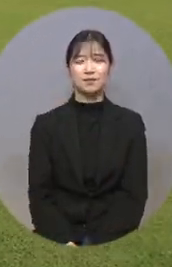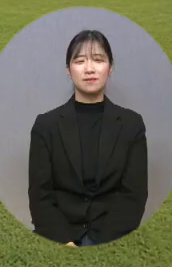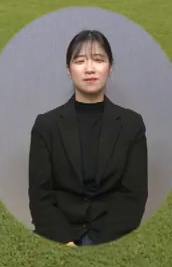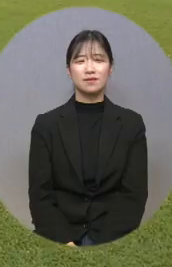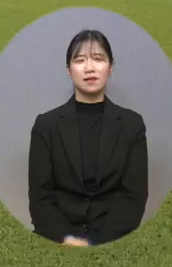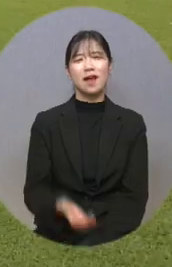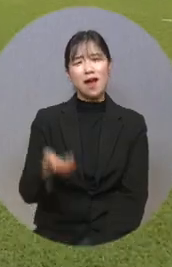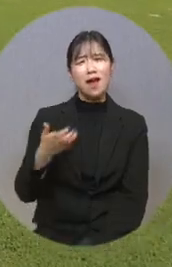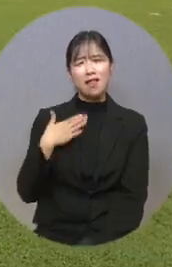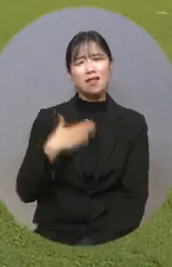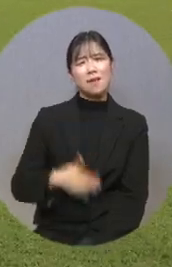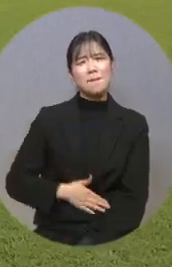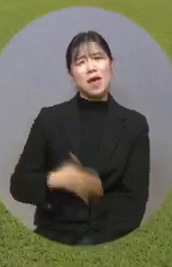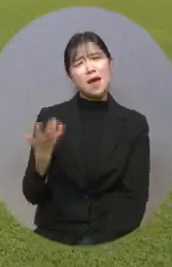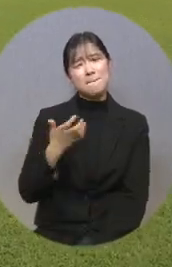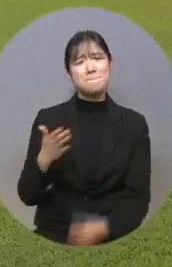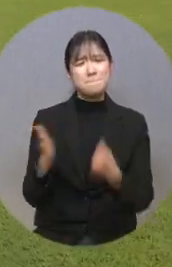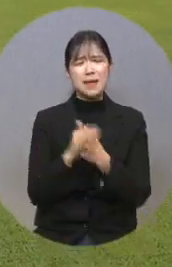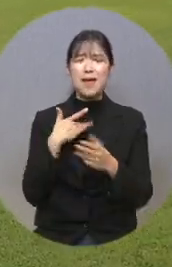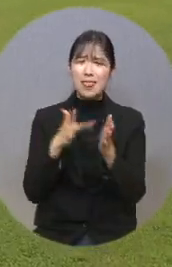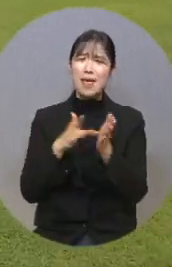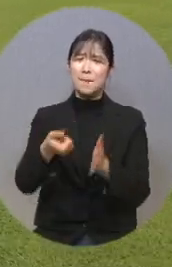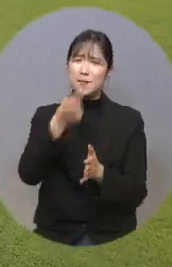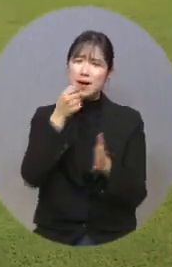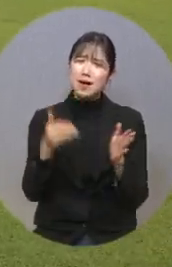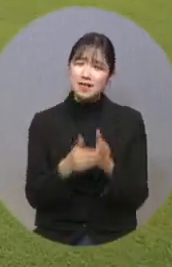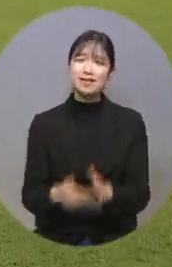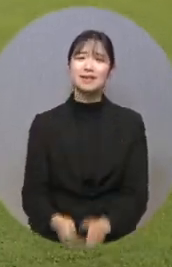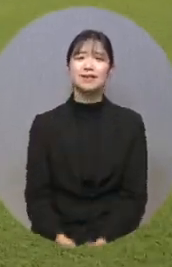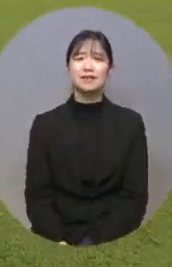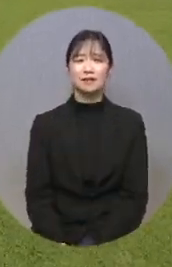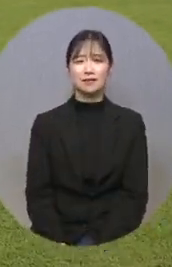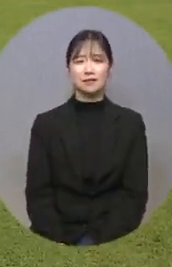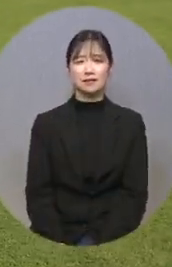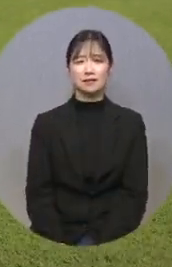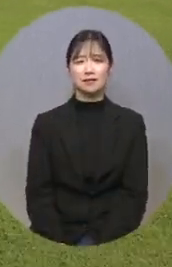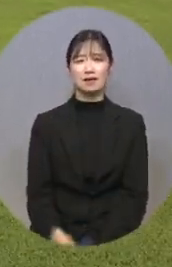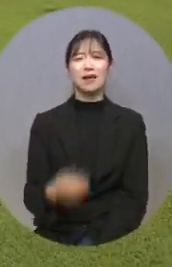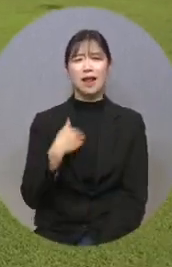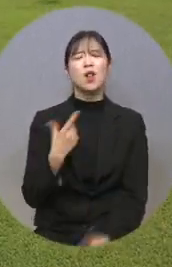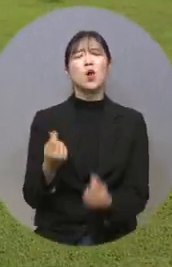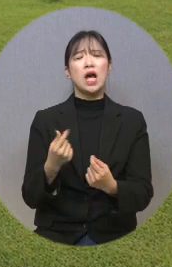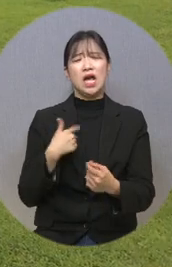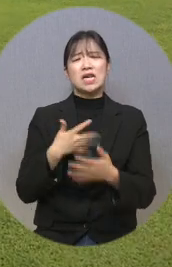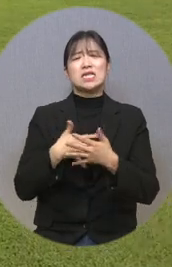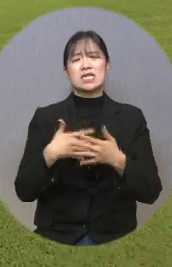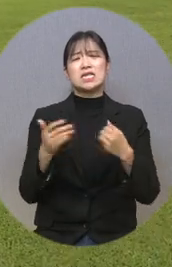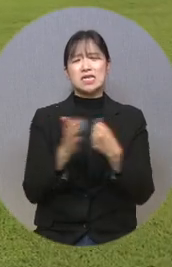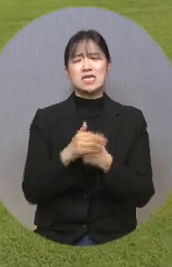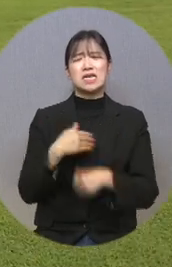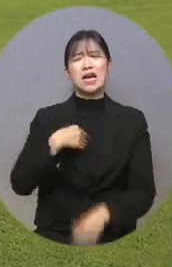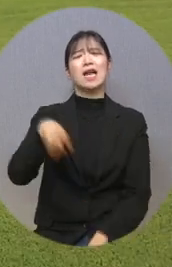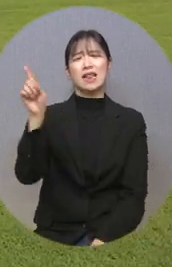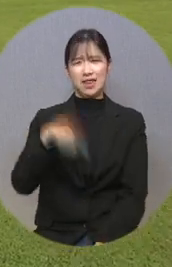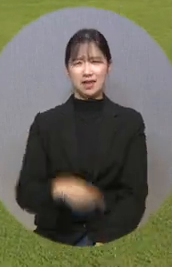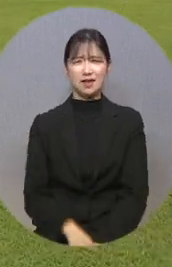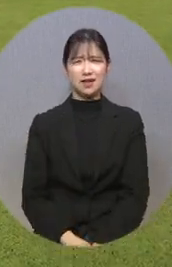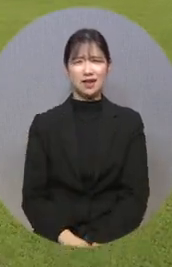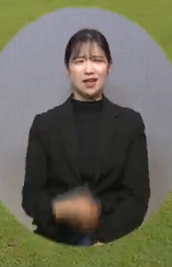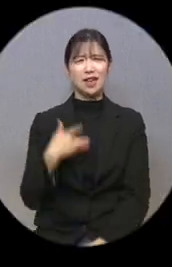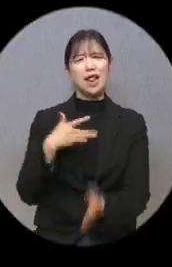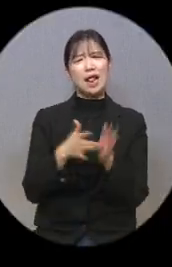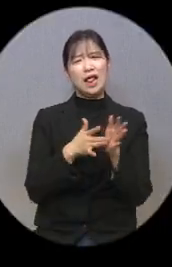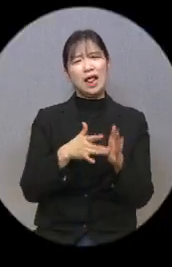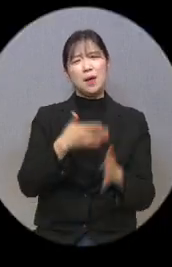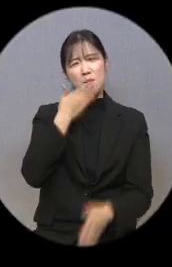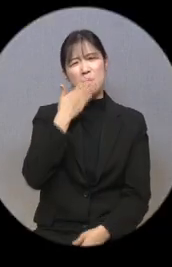나 배 아파서 지사진 먹었다고 얘기했어. 아, 지금 배 아파 죽겠는데. 나도 지금 오기 전에 갔다 왔어, 긴장해가지고. 아, 나 지금 원래 청심만 먹었어야 되는데,